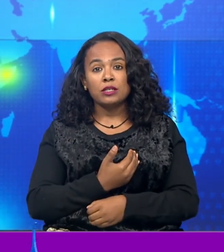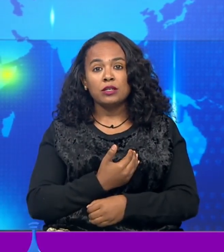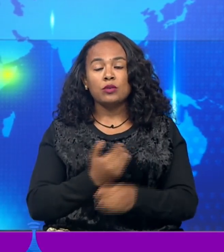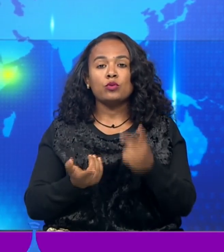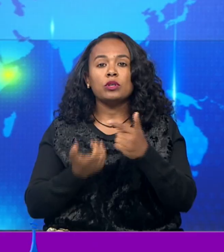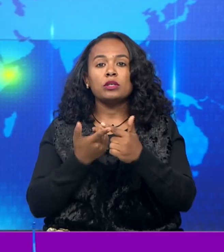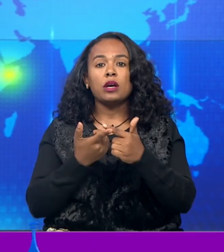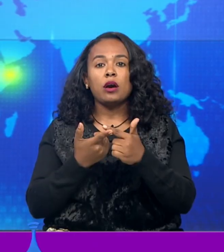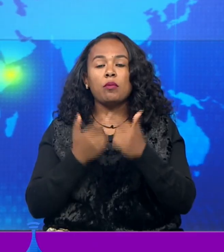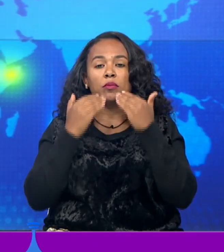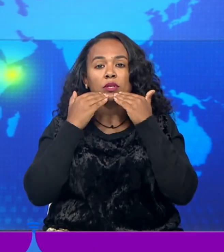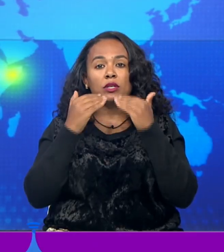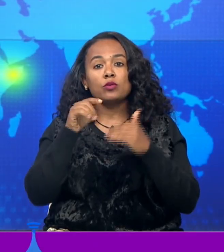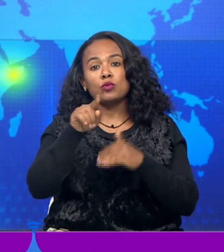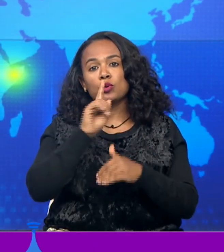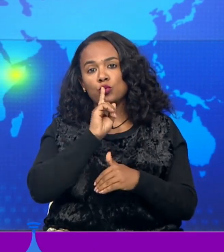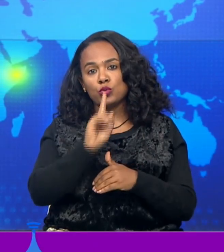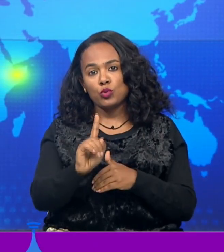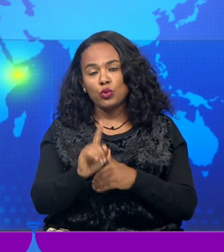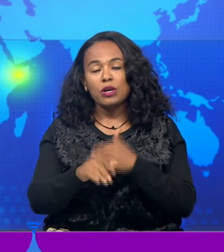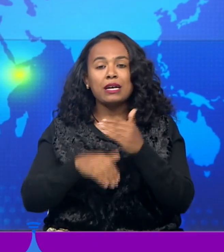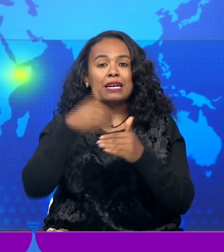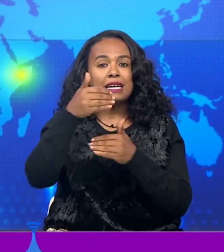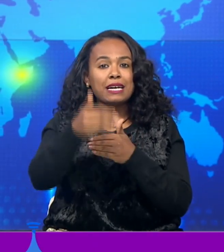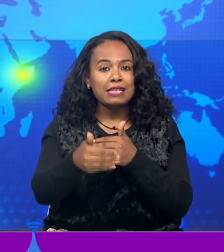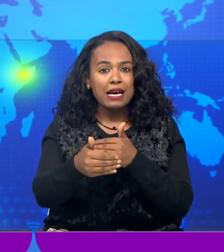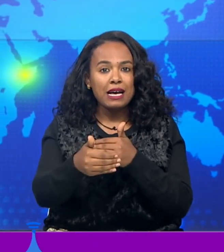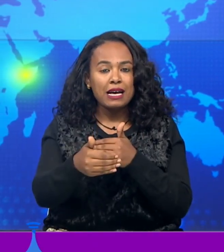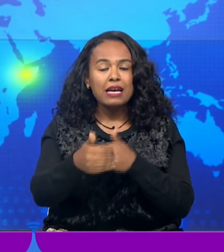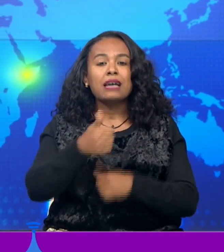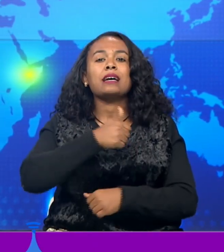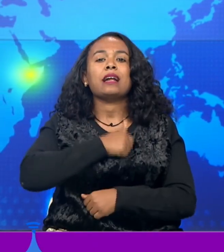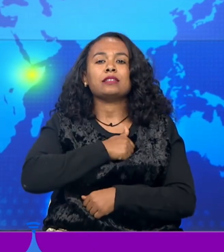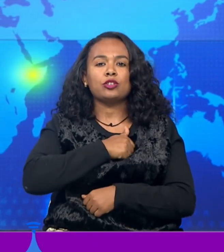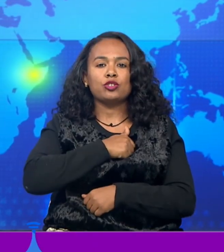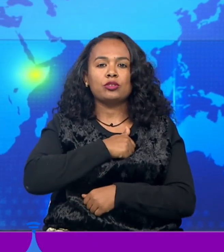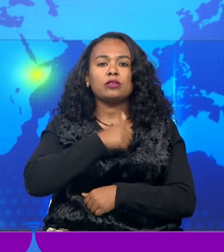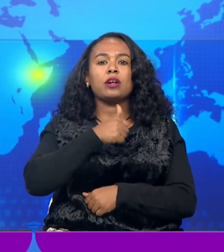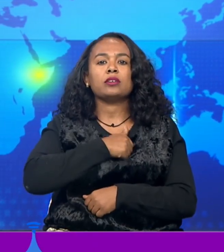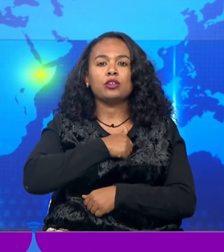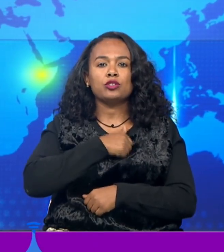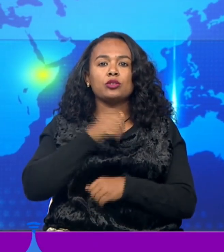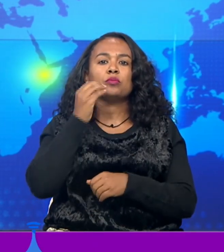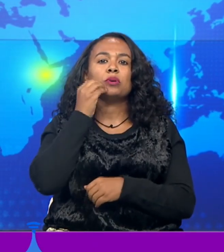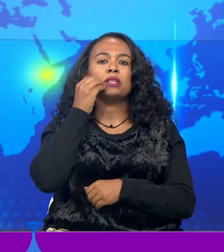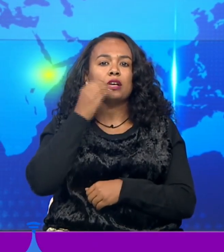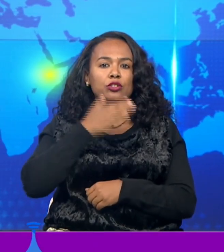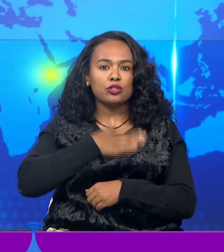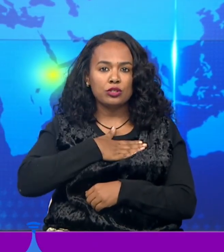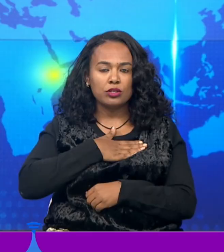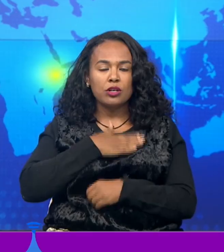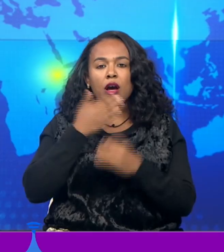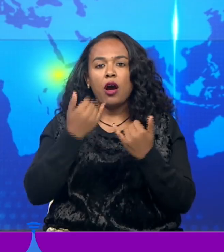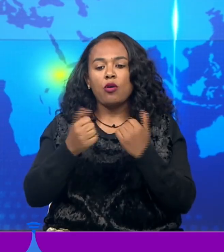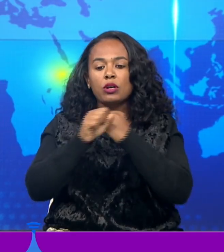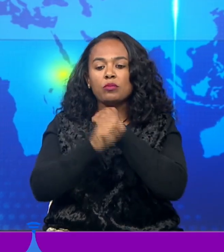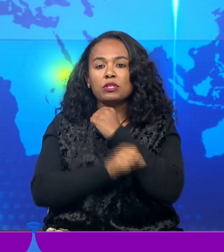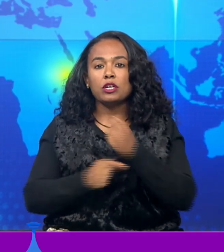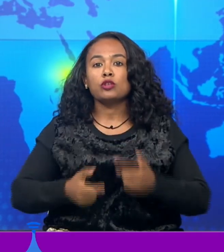ሁለተኛ ማመስገን የምፈልገው እነሱን ነው። ከዛ ራሳችን አሁን ቤታችን አሁን